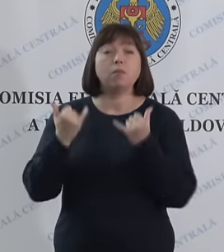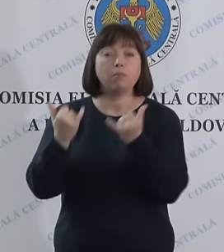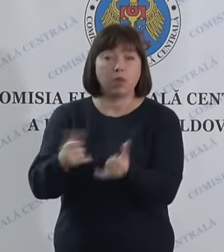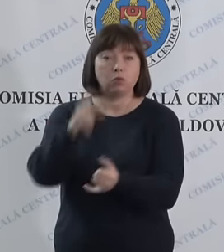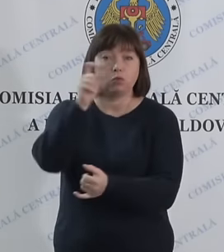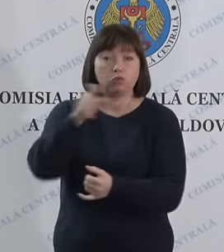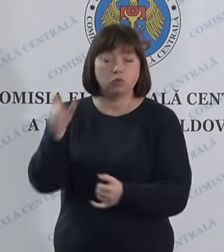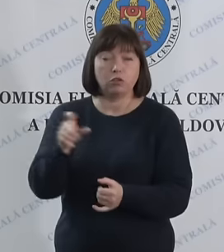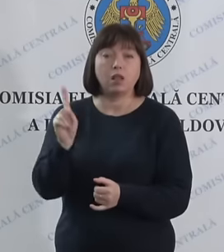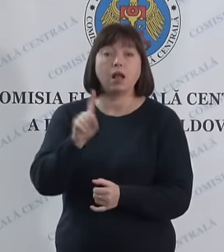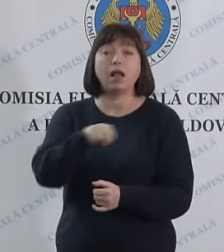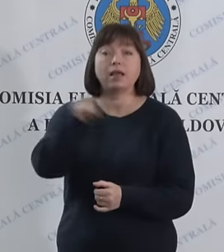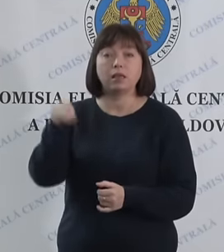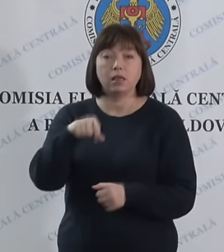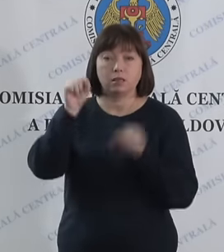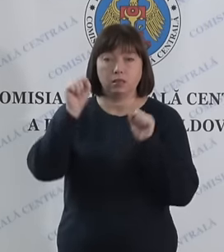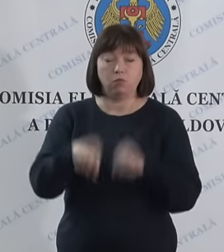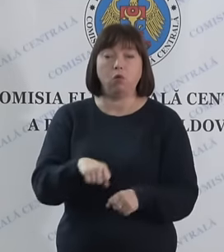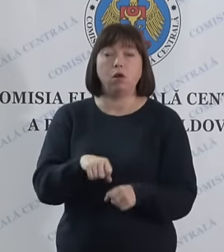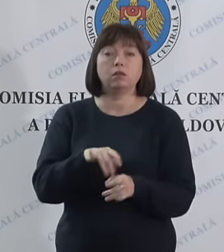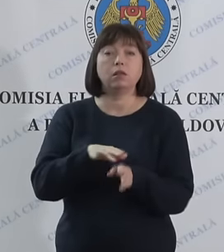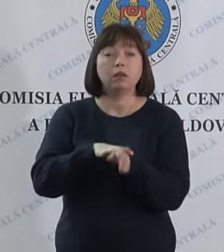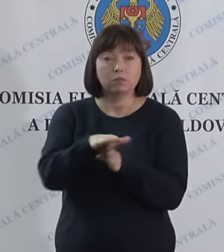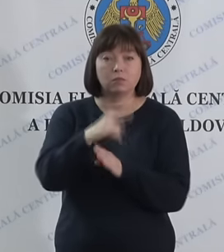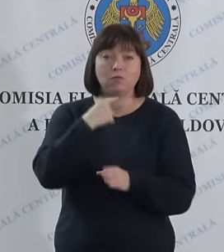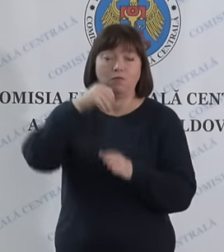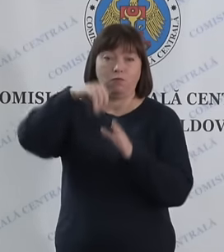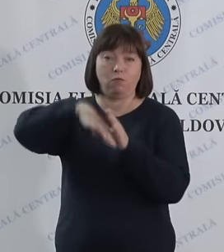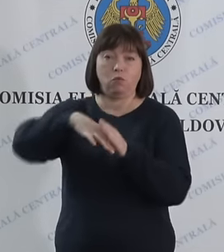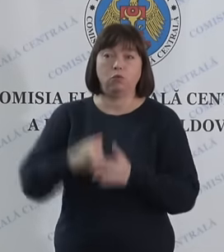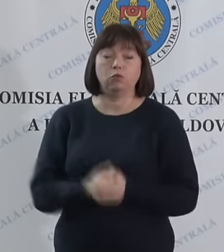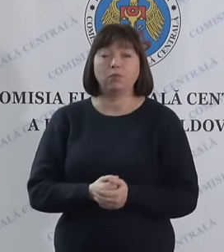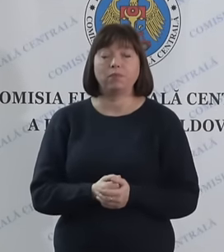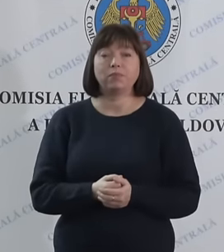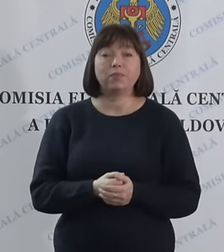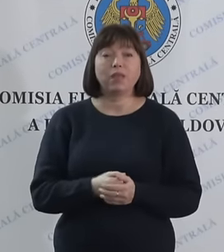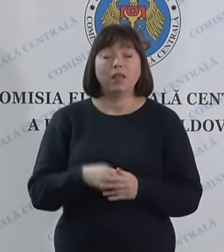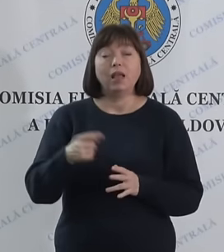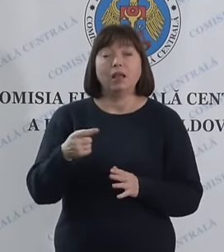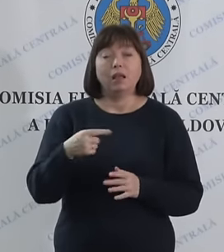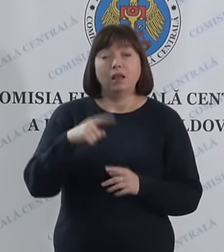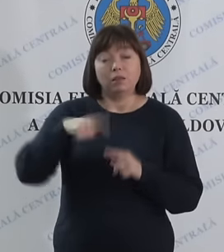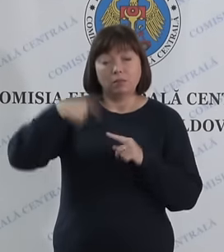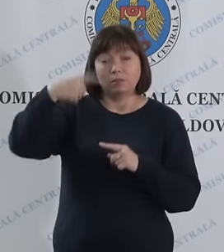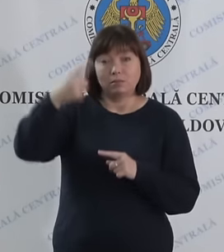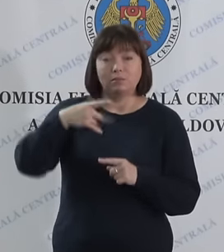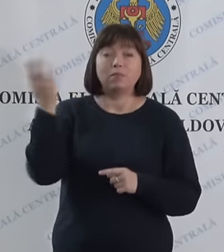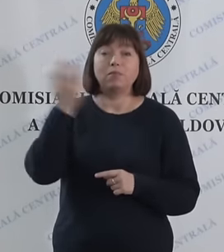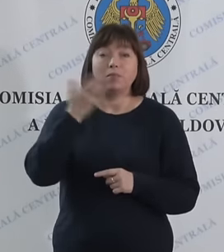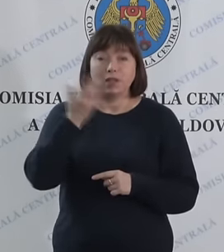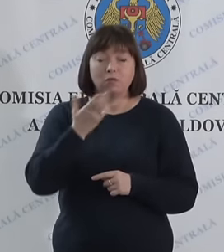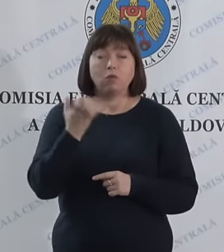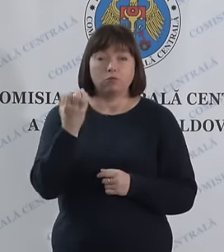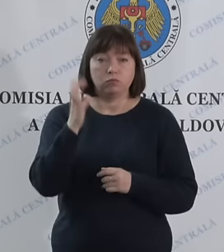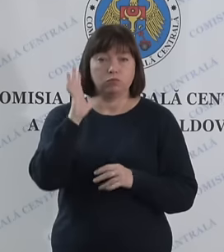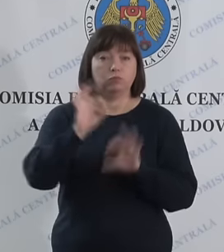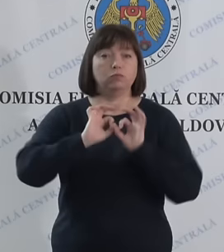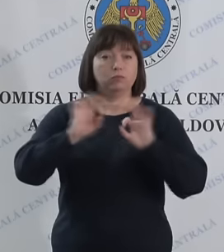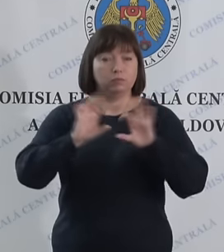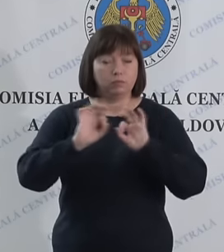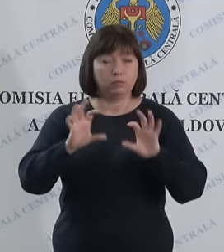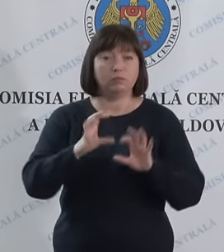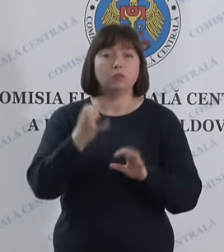cetățenii noștri să-și poată da votul. În cadrul următoarelor briefinguri vom comunica și